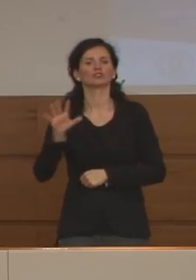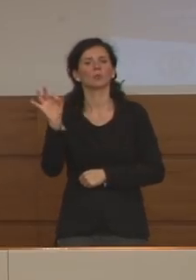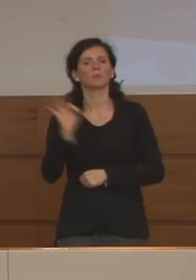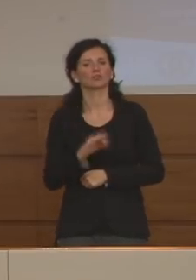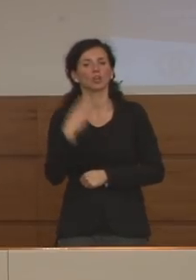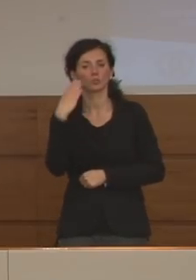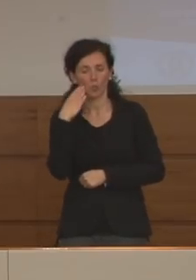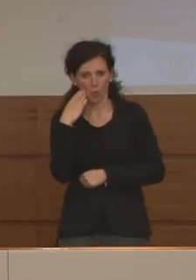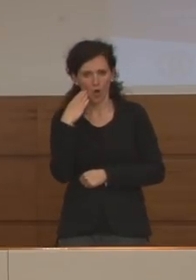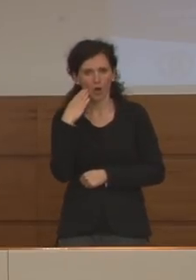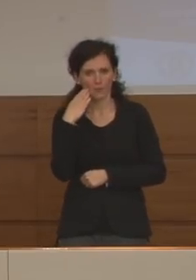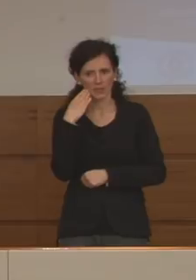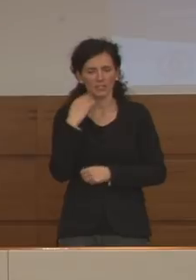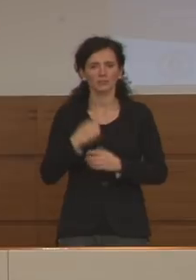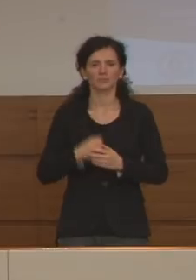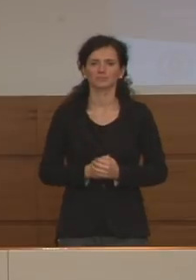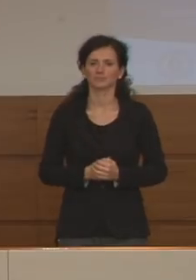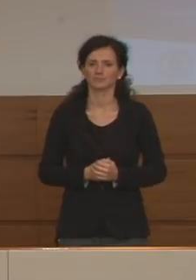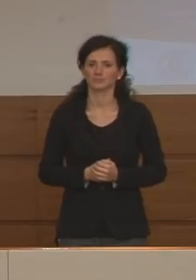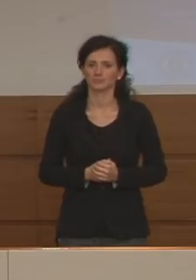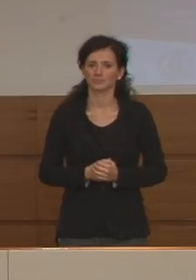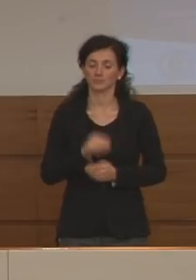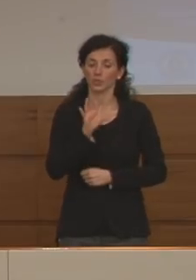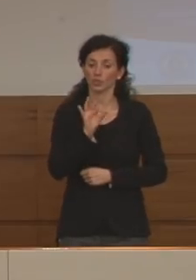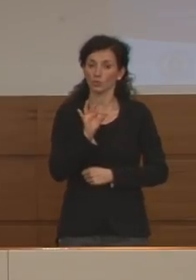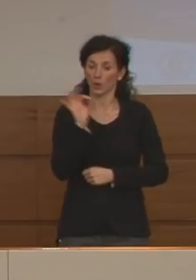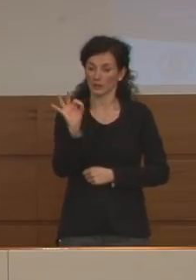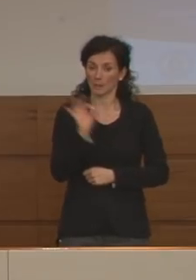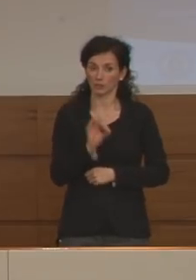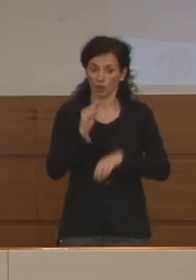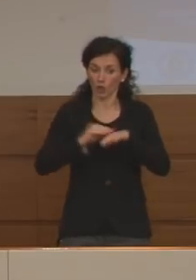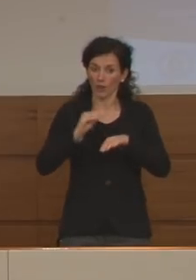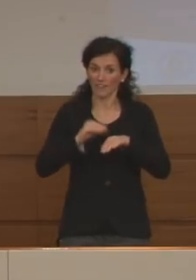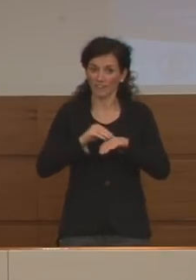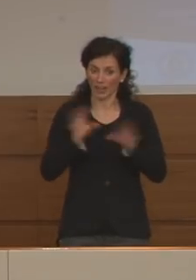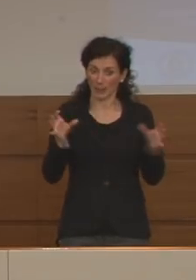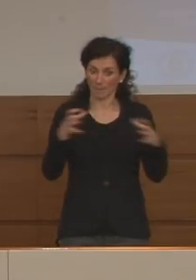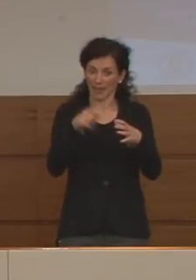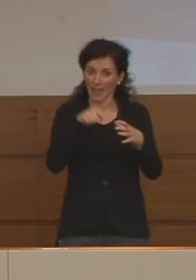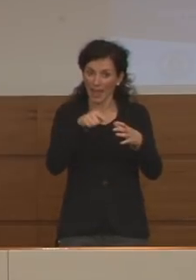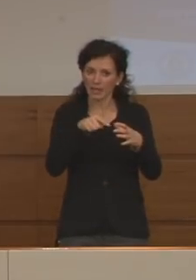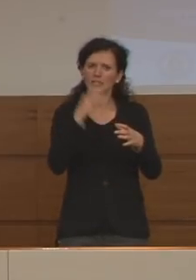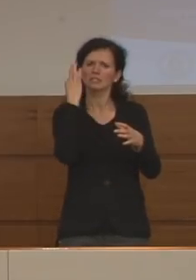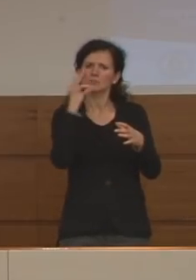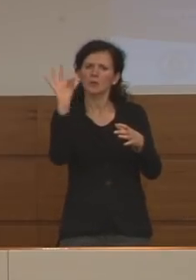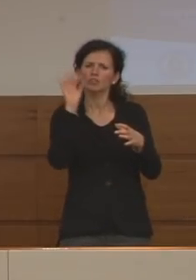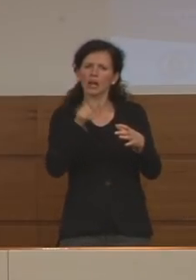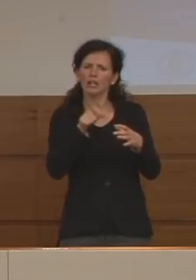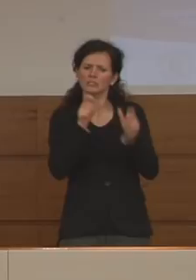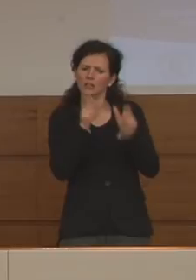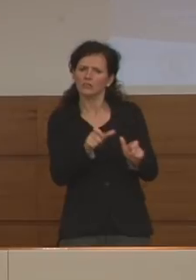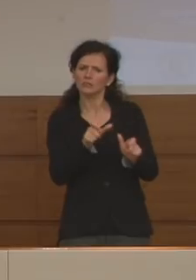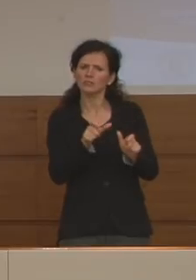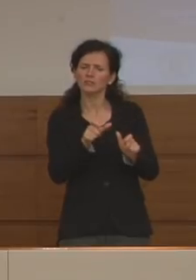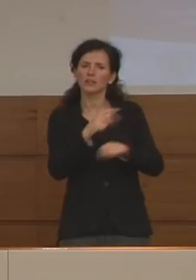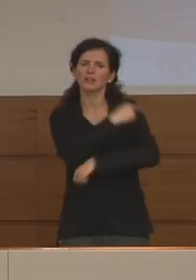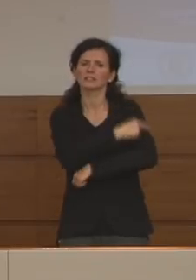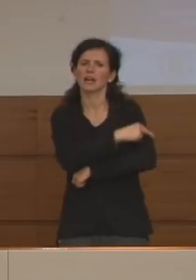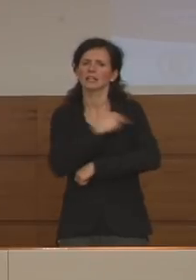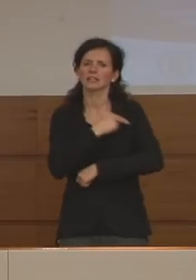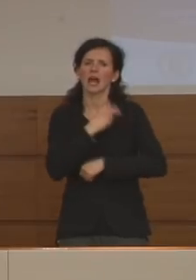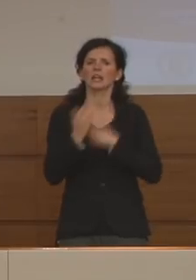uomini il 50 per cento degli infermieri sono infermieri specializzati nei settori sanitari di